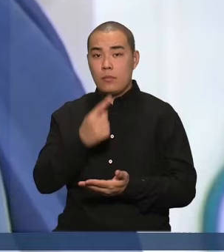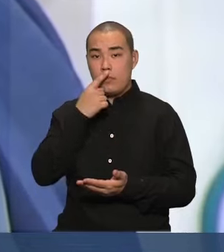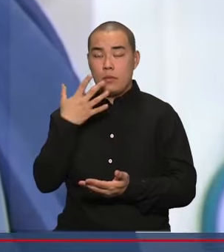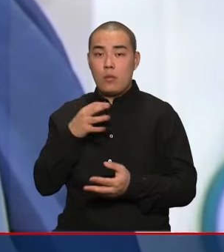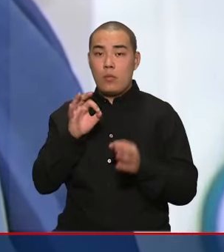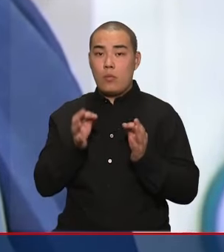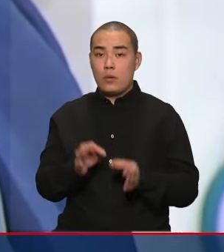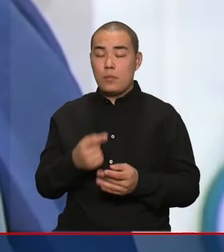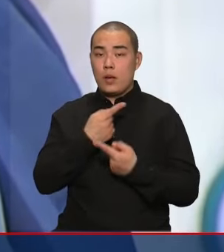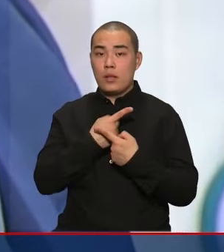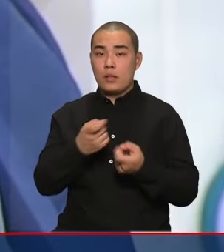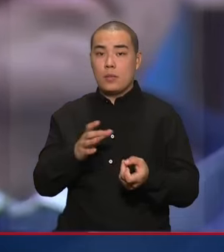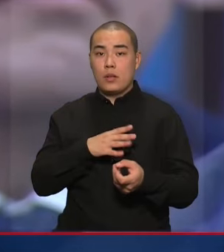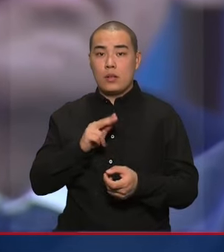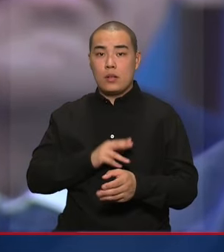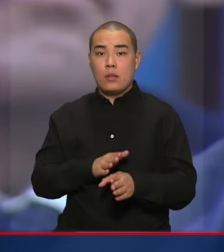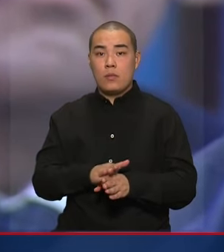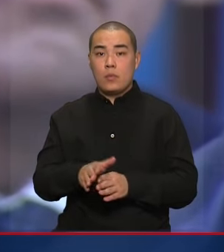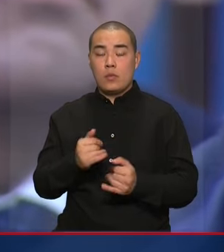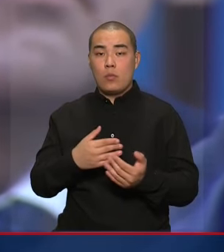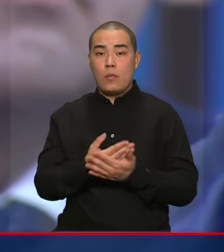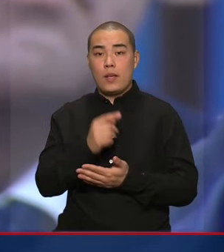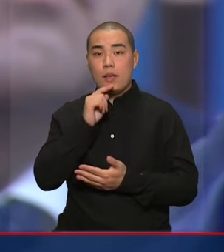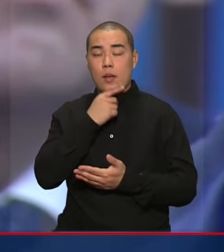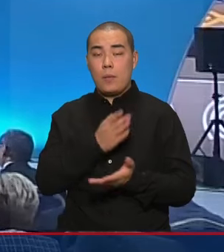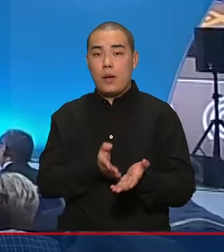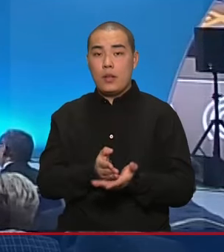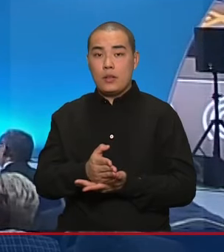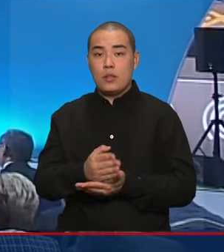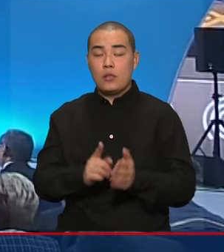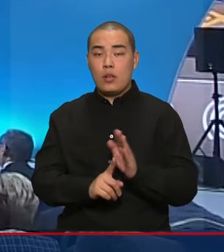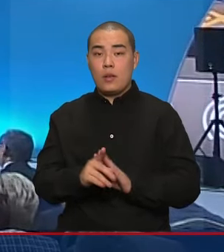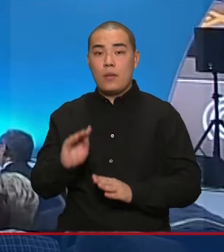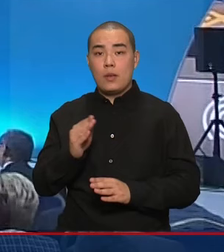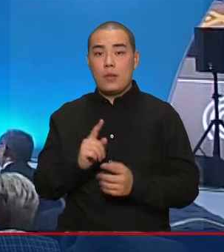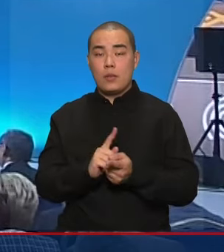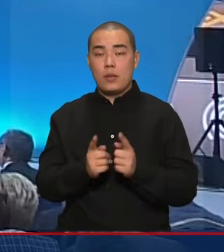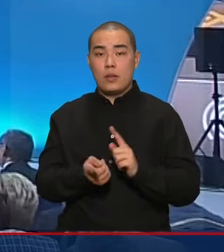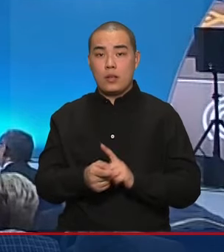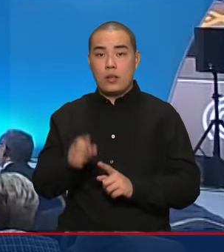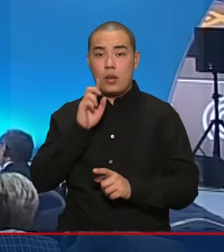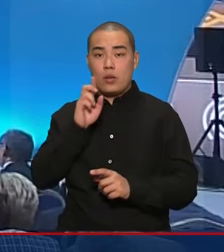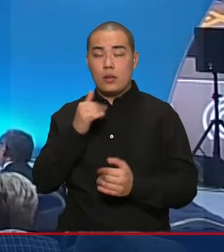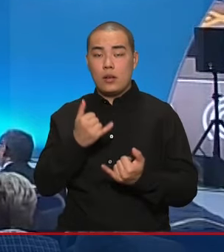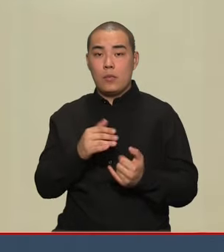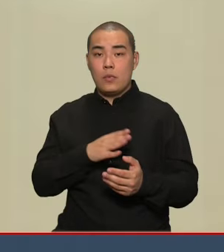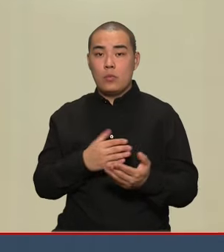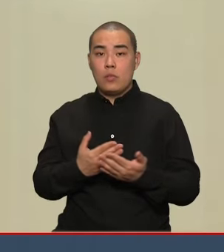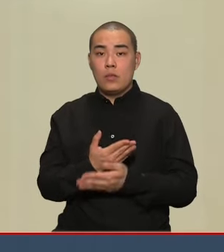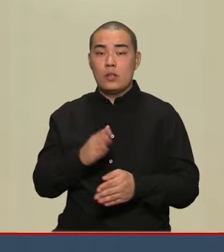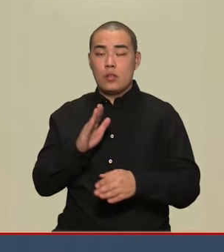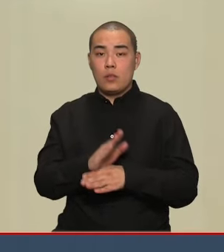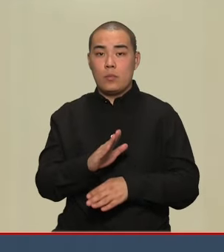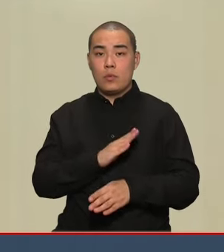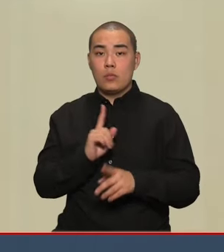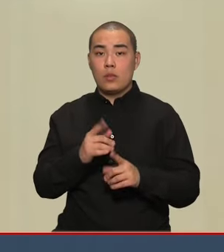осенью в послании мною был объявлен переход к новой экономической политике. В начале февраля сменилось правительство, перед которым поставлены новые задачи.